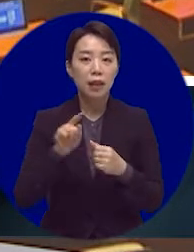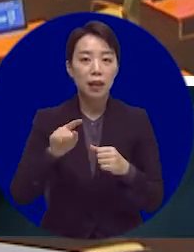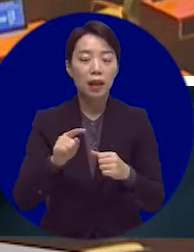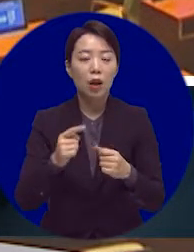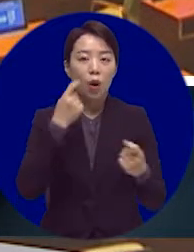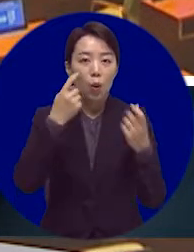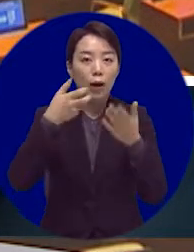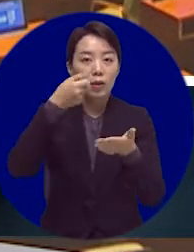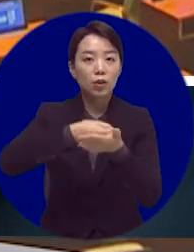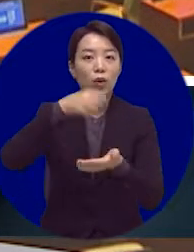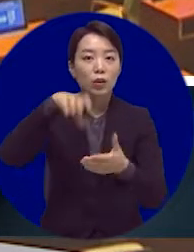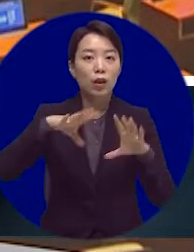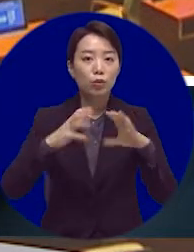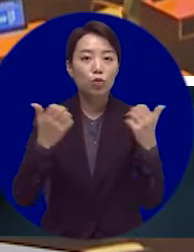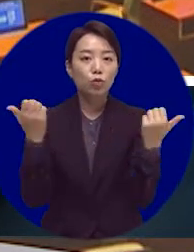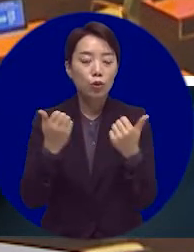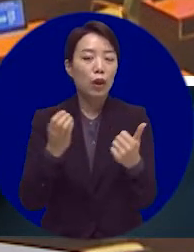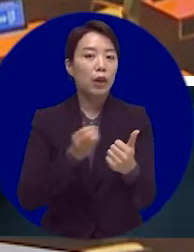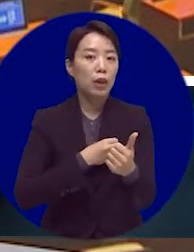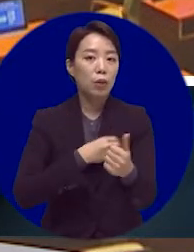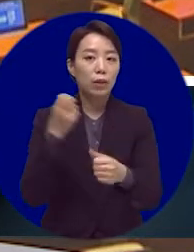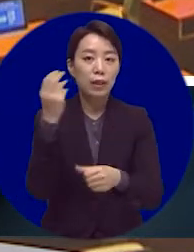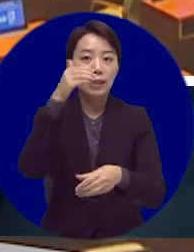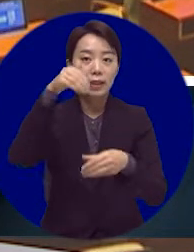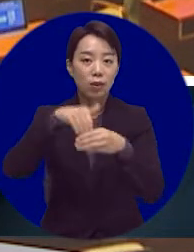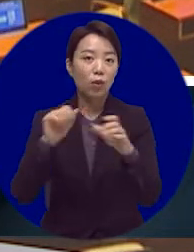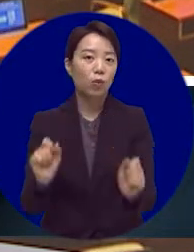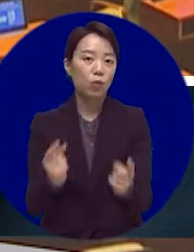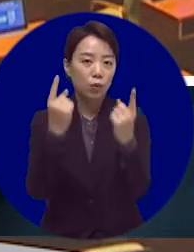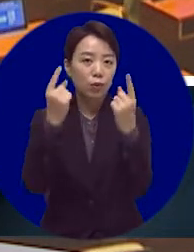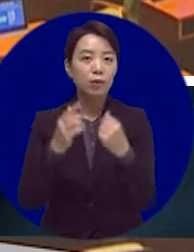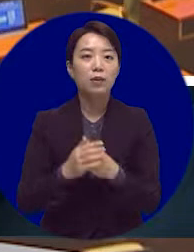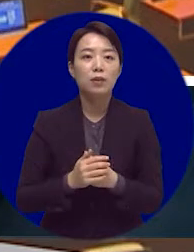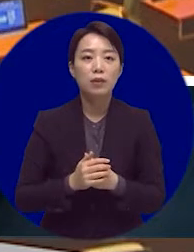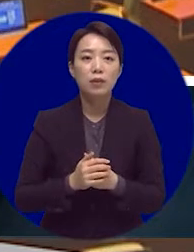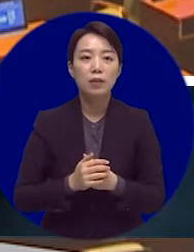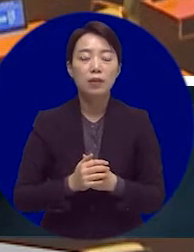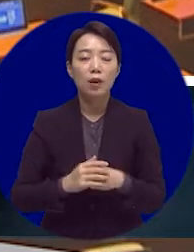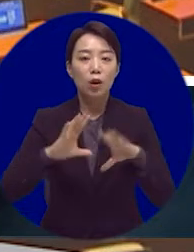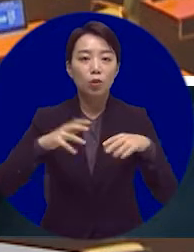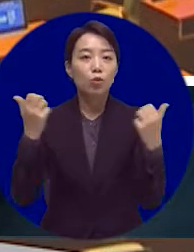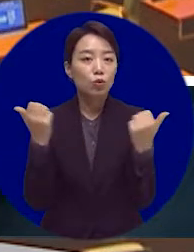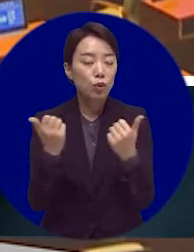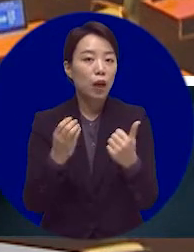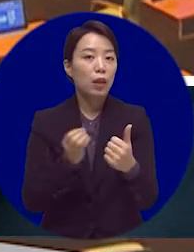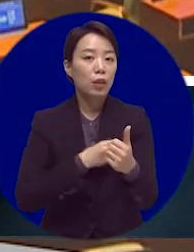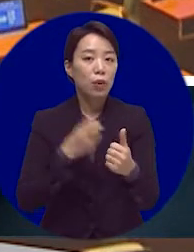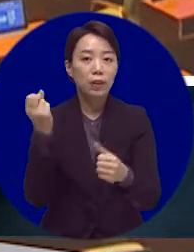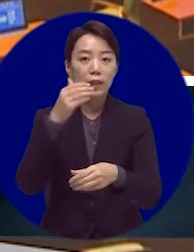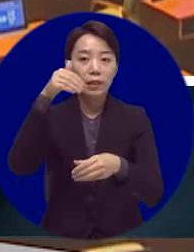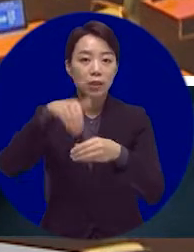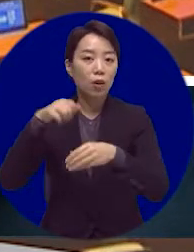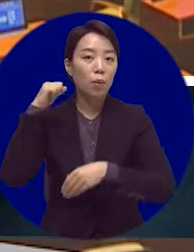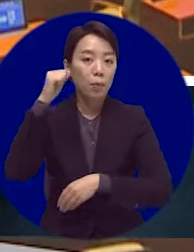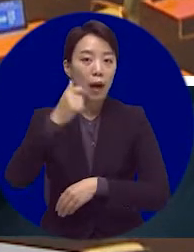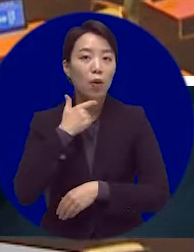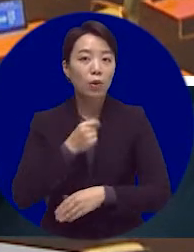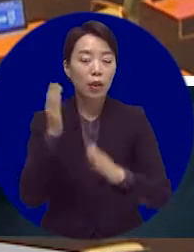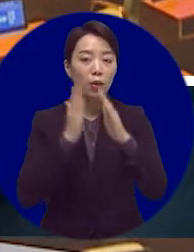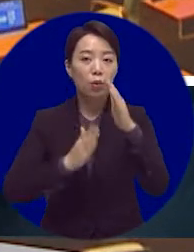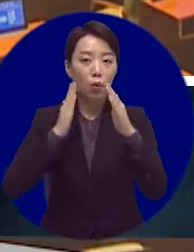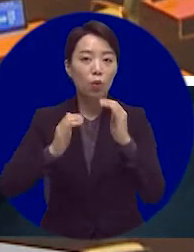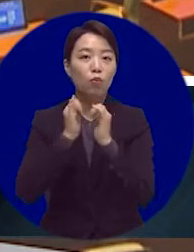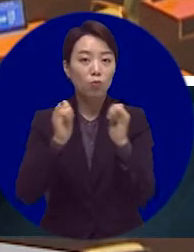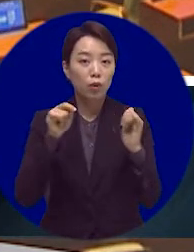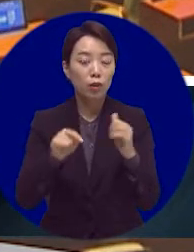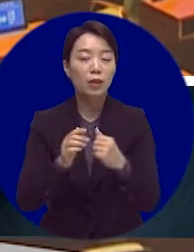실시 사유가 확정된 국회의원 재보궐선거가 동시에 실시됩니다. 국회의원 재보궐선거에 출마하려는